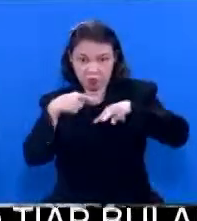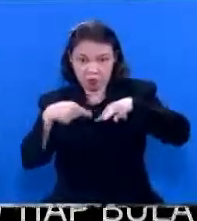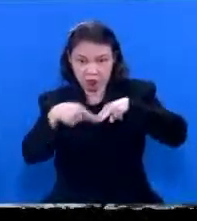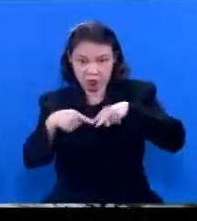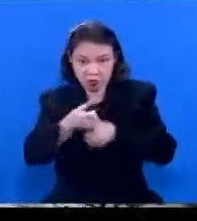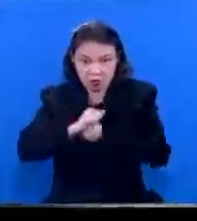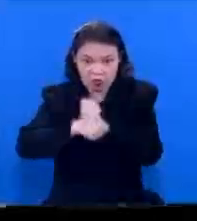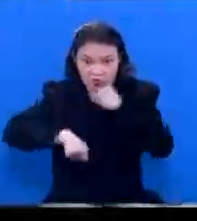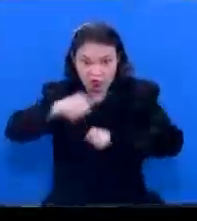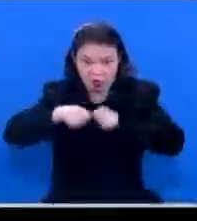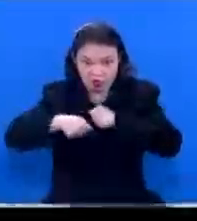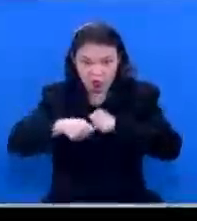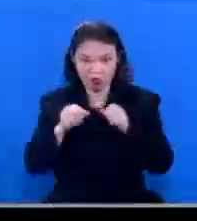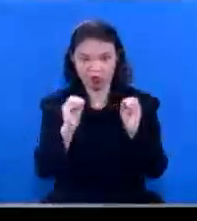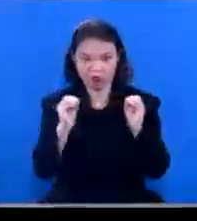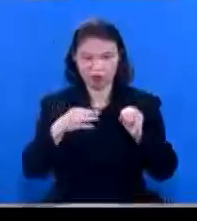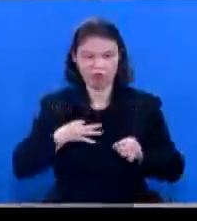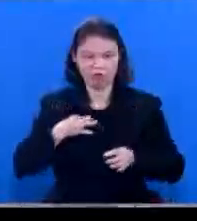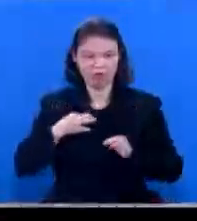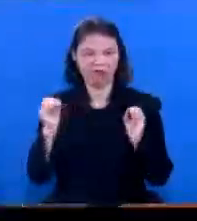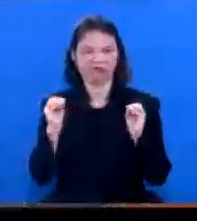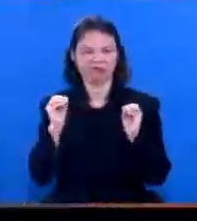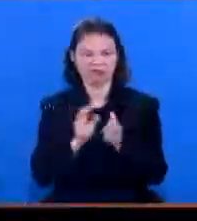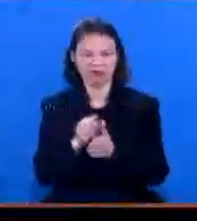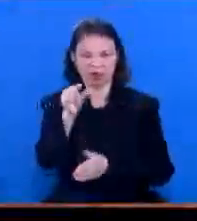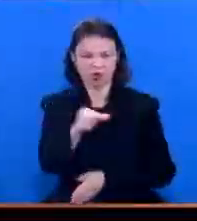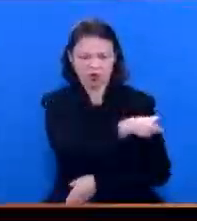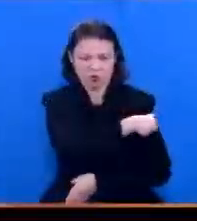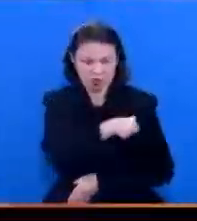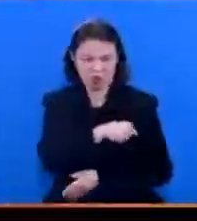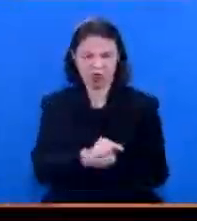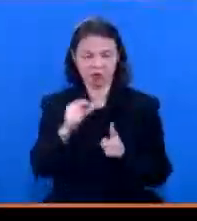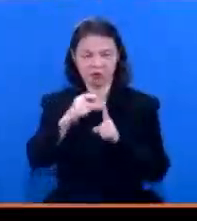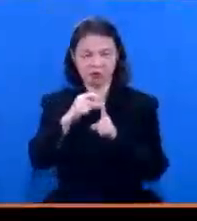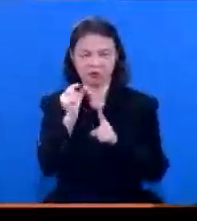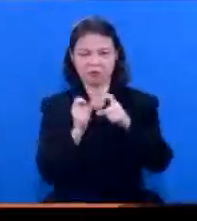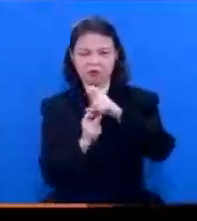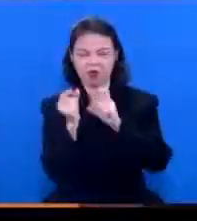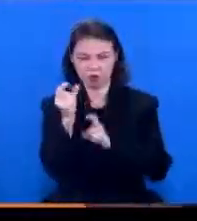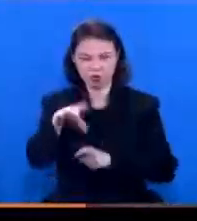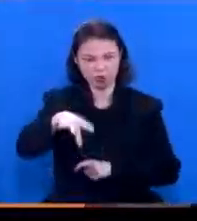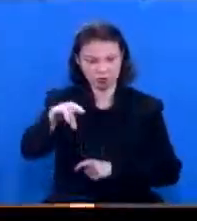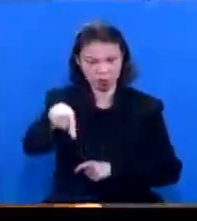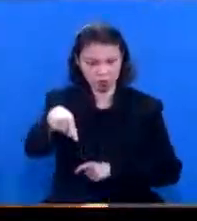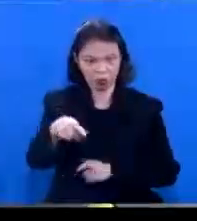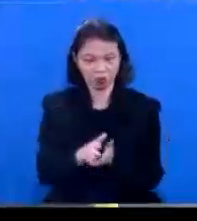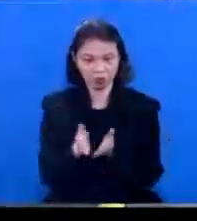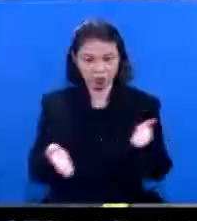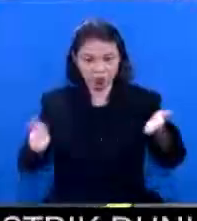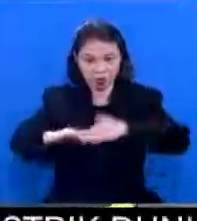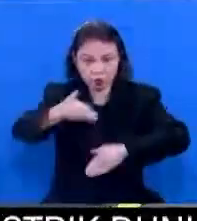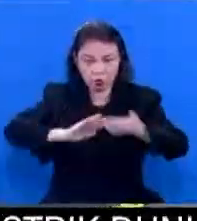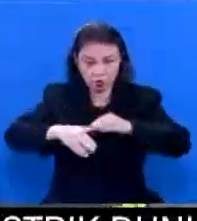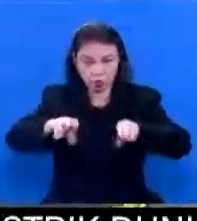tanpa busana. Budi, salah satu petugas PPSU yang pertama kali menemukan jenazah, sempat mengira bungkusan kardus dan